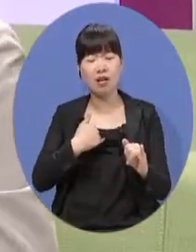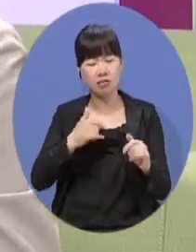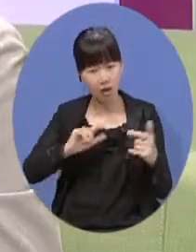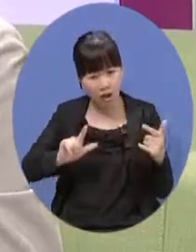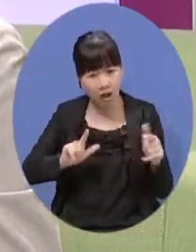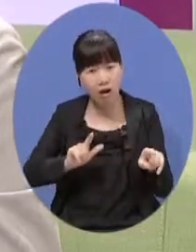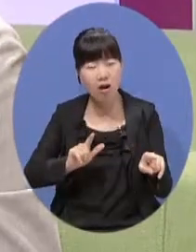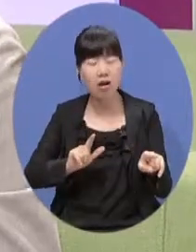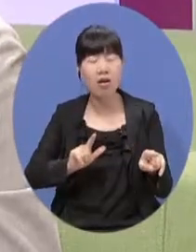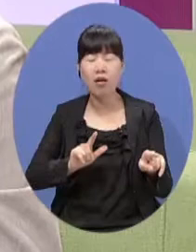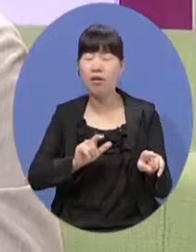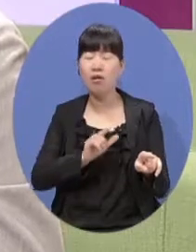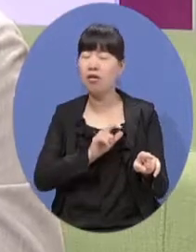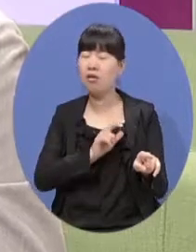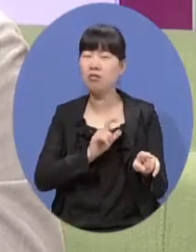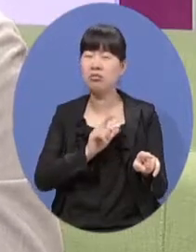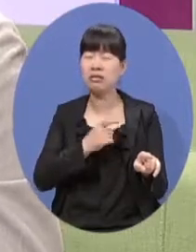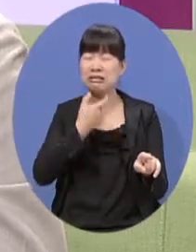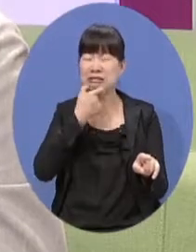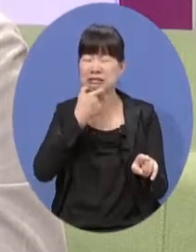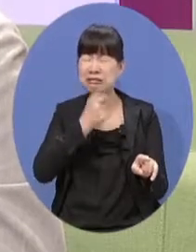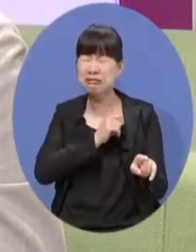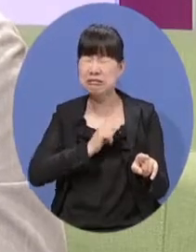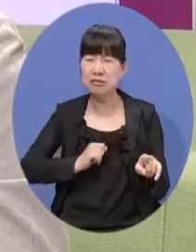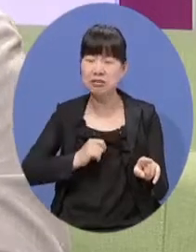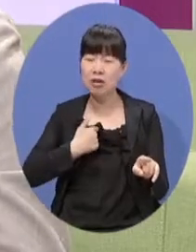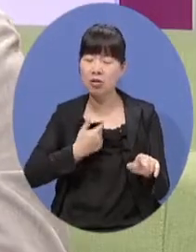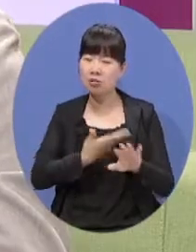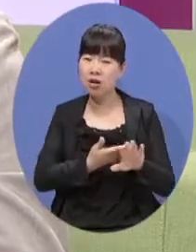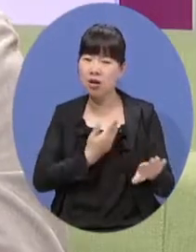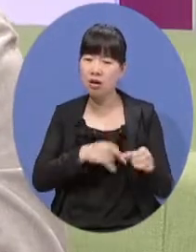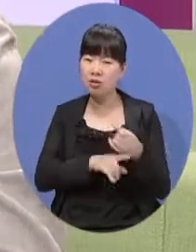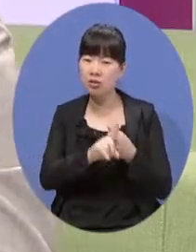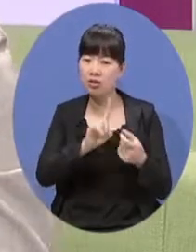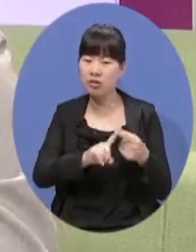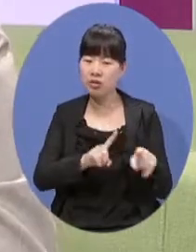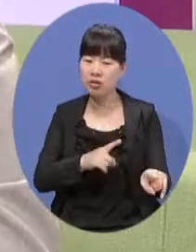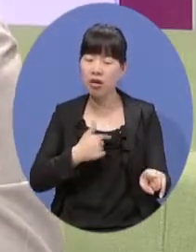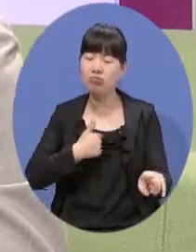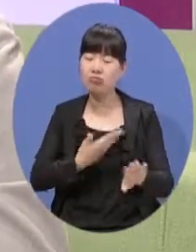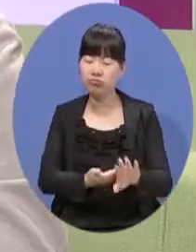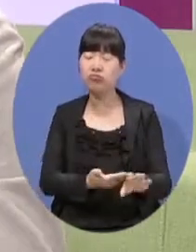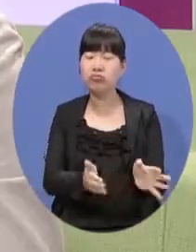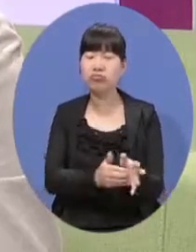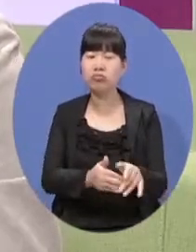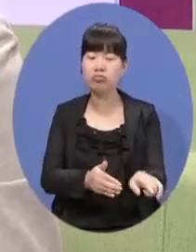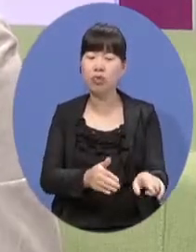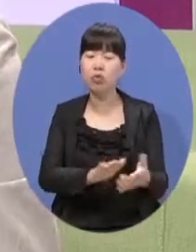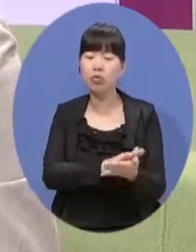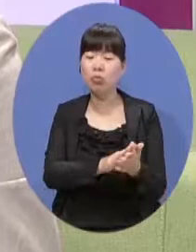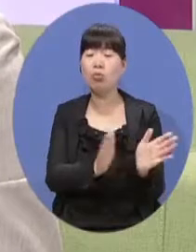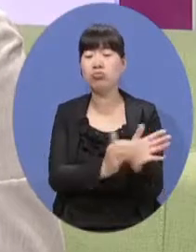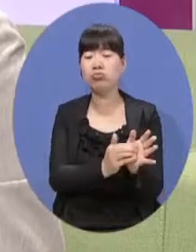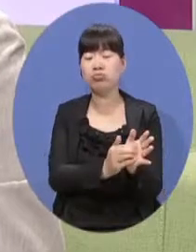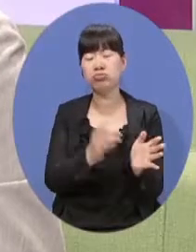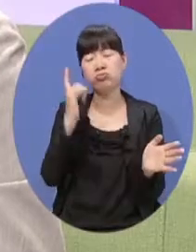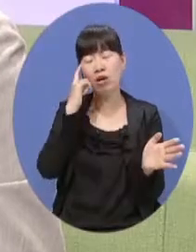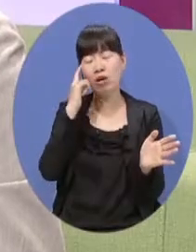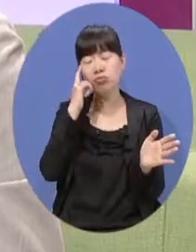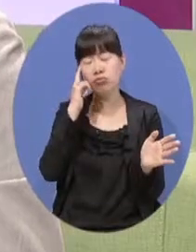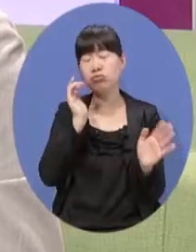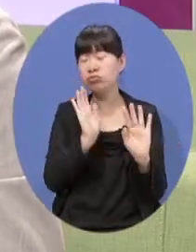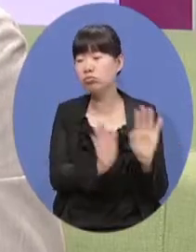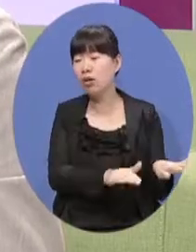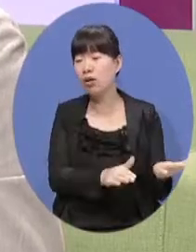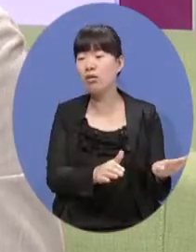못 견뎌하는 아이들이 있어요. 상대가 자기하고 다르면 그거를 그냥 뭐 나랑 다르구나. 쟤는 저렇게 놀면 되겠구나 하고 그렇죠. 두고 보면